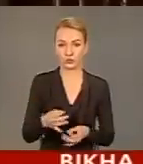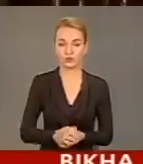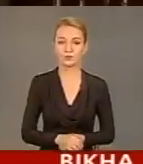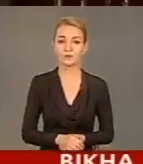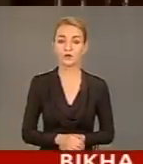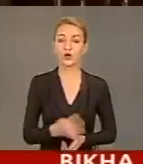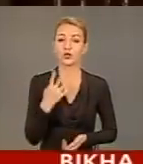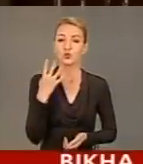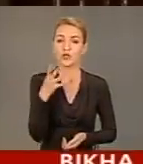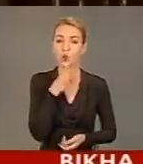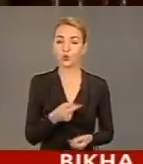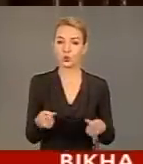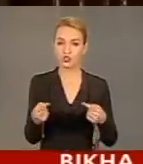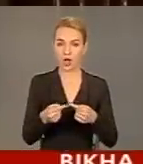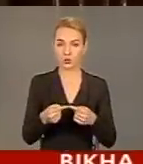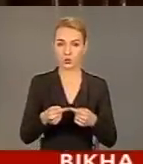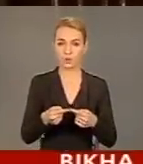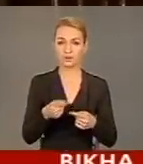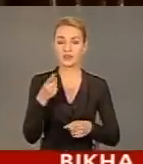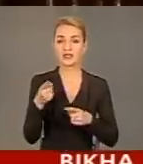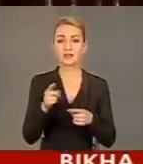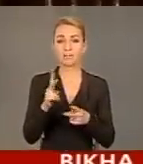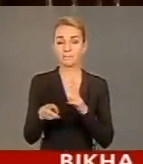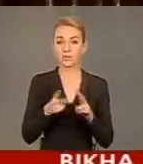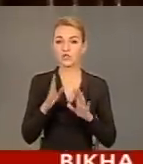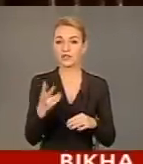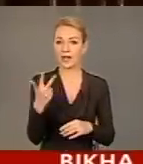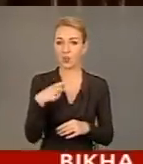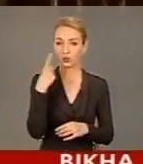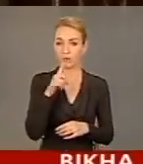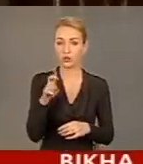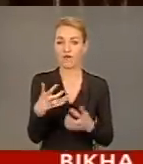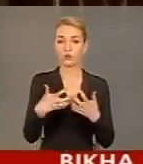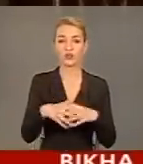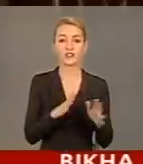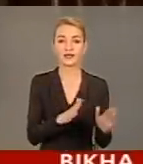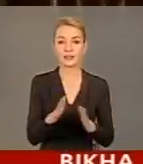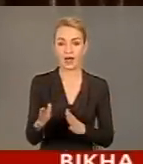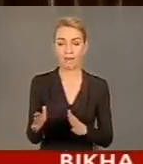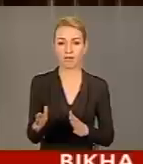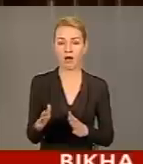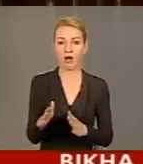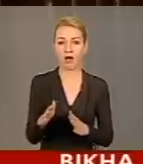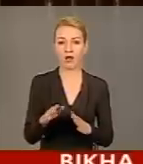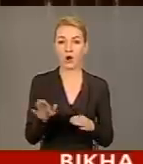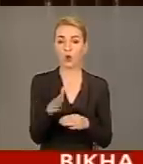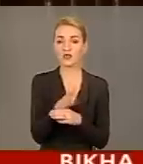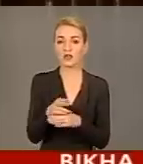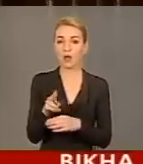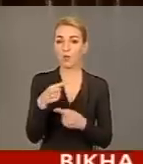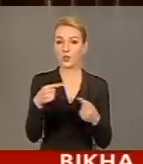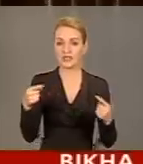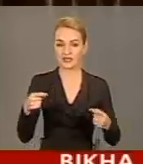4 одночасно, змінюється тільки третя особа для того, щоб автоматична система розкидала по різним